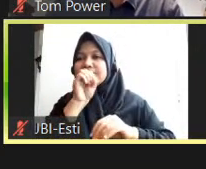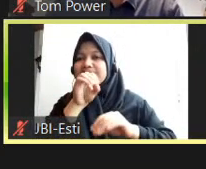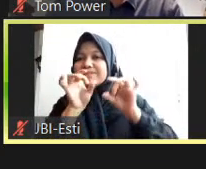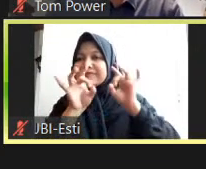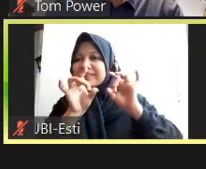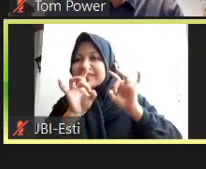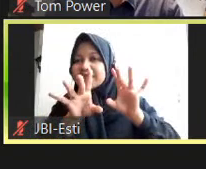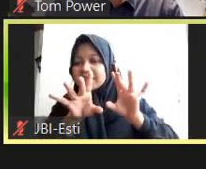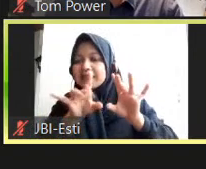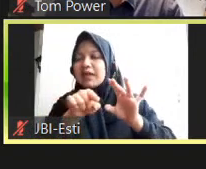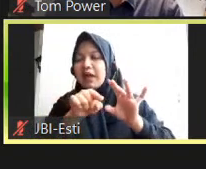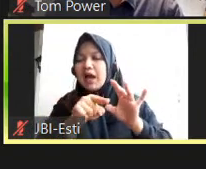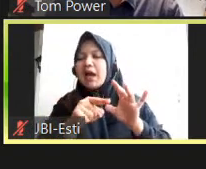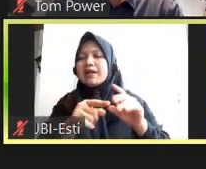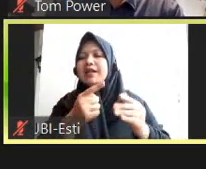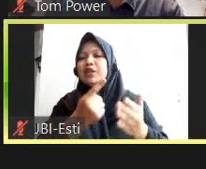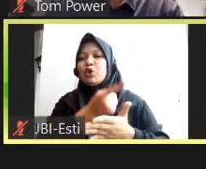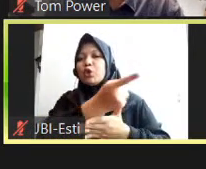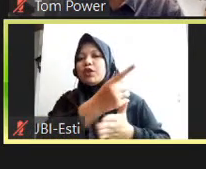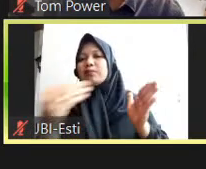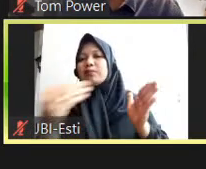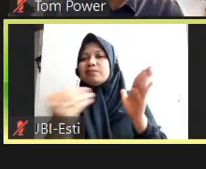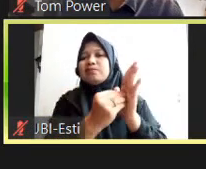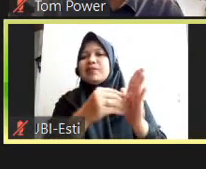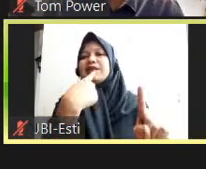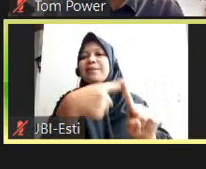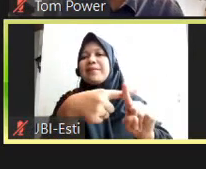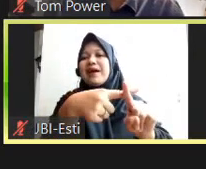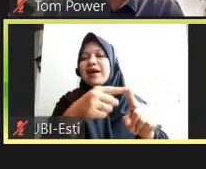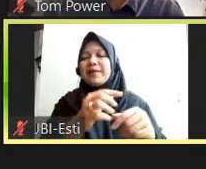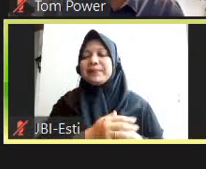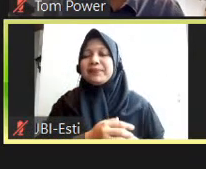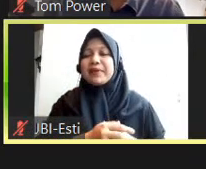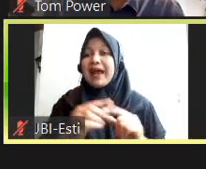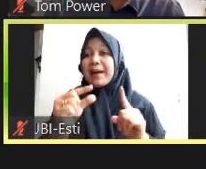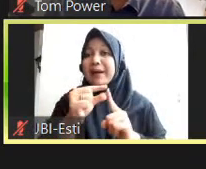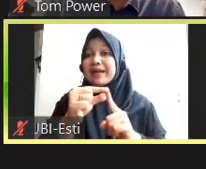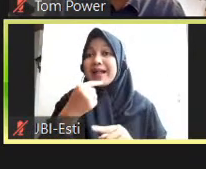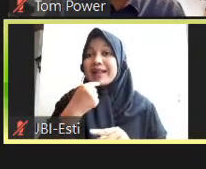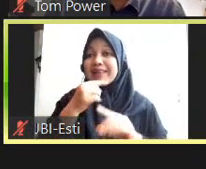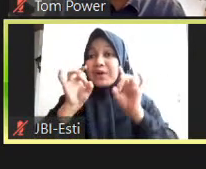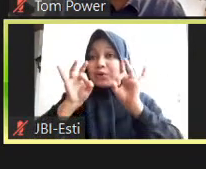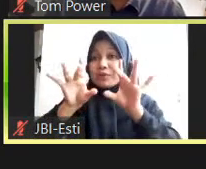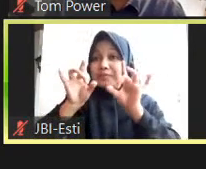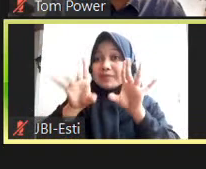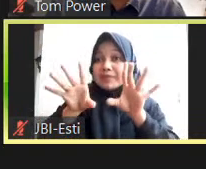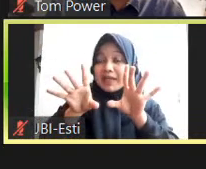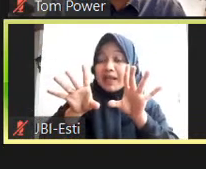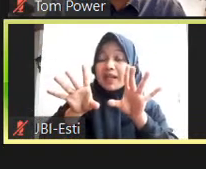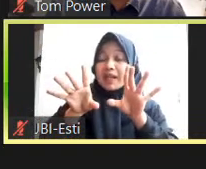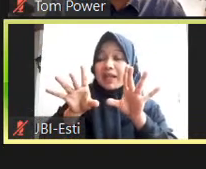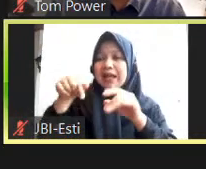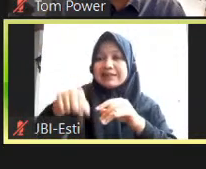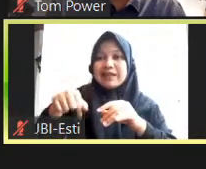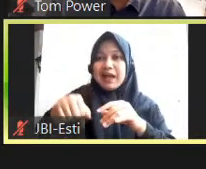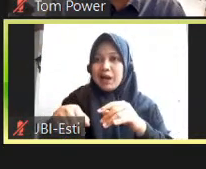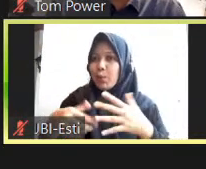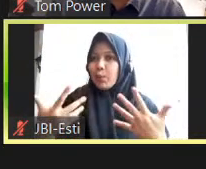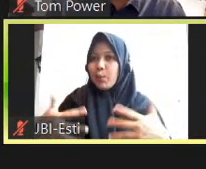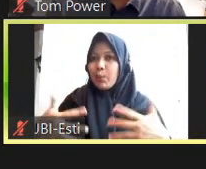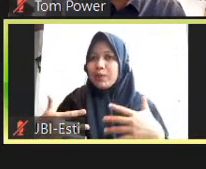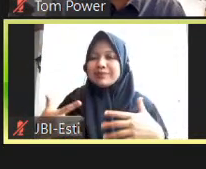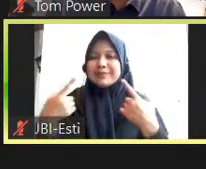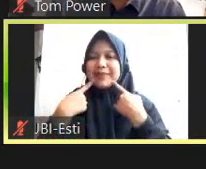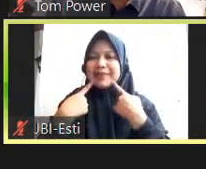tuntutan mereka sebagai tersangka. Nah, pasal ujaran kebencian yang sekarang menjadi tren, di mana